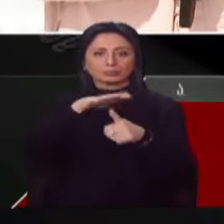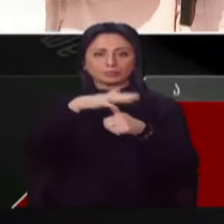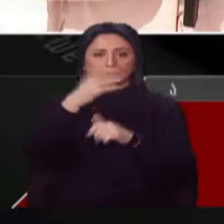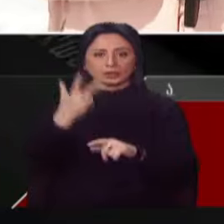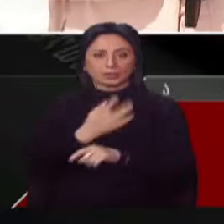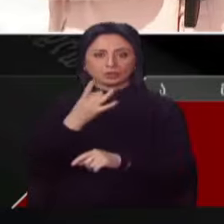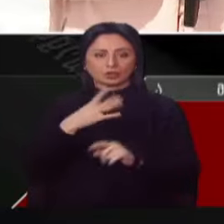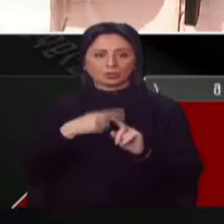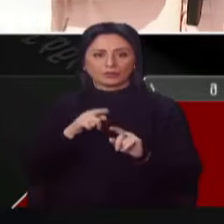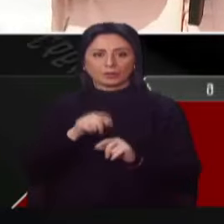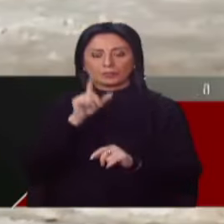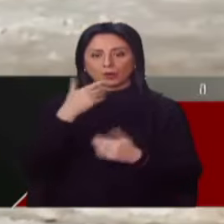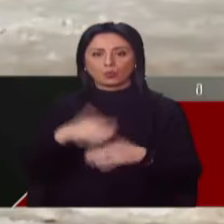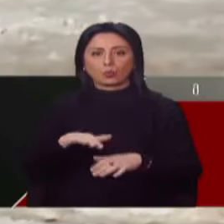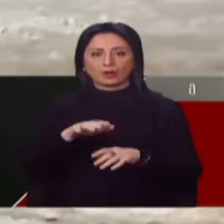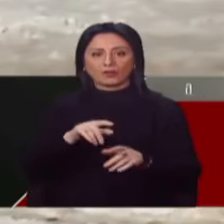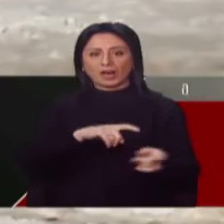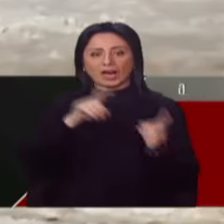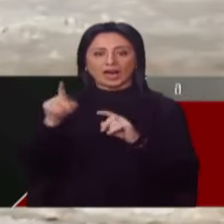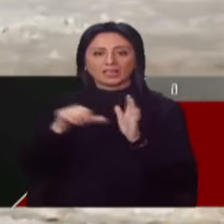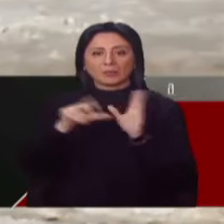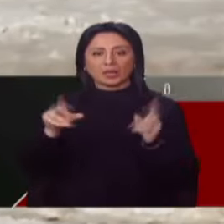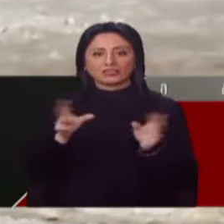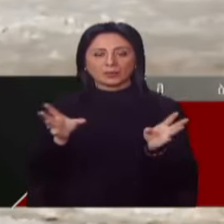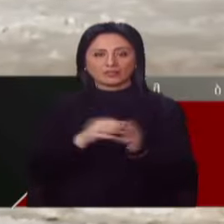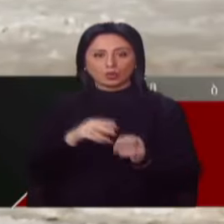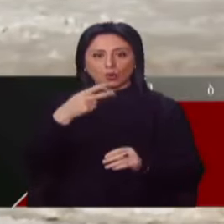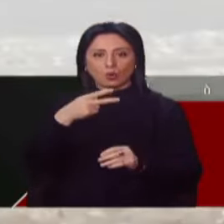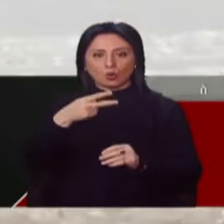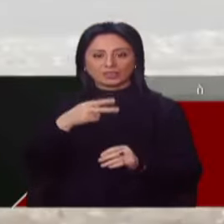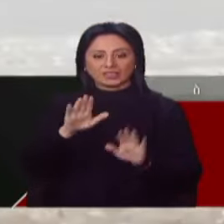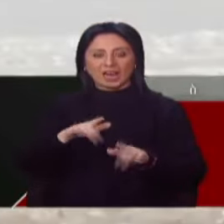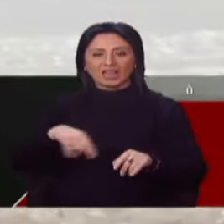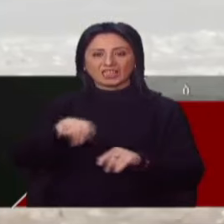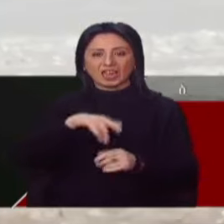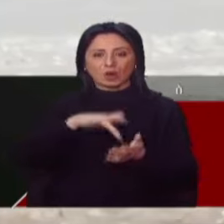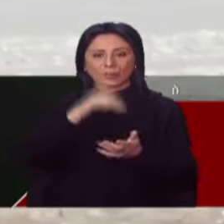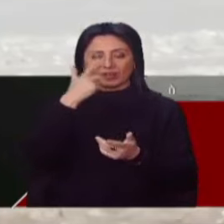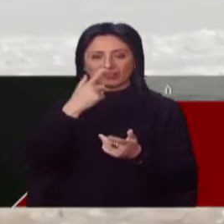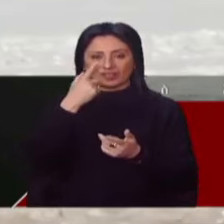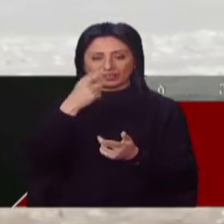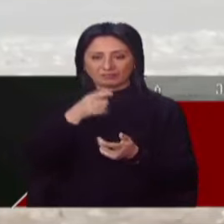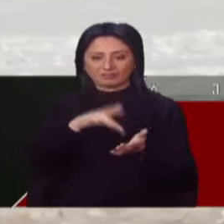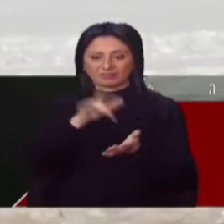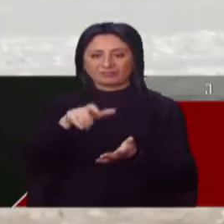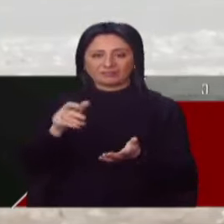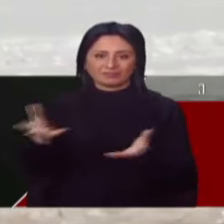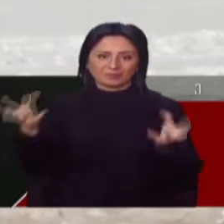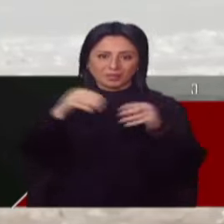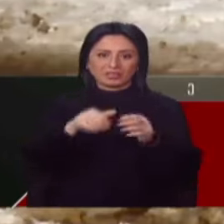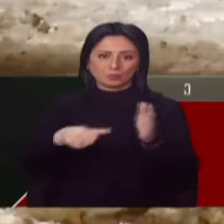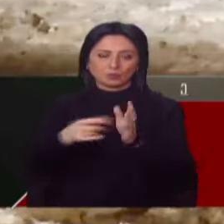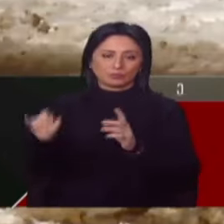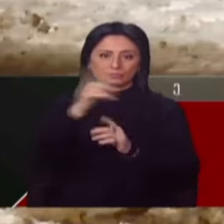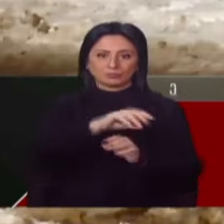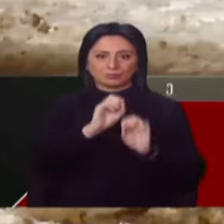asrulada man uke gada iuana mașeleb taner tad od sam di adgilo brivi es informația cuen man vakurianis canvitare bi